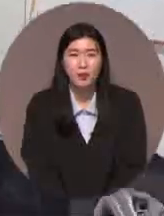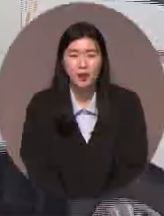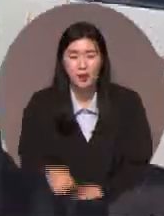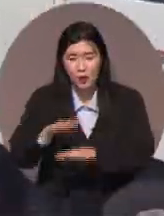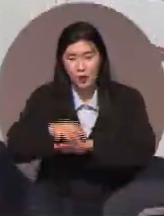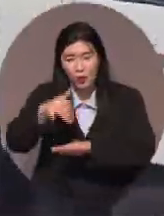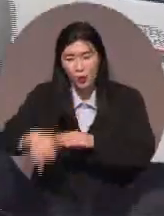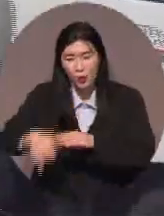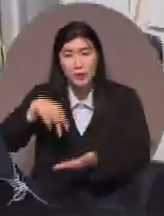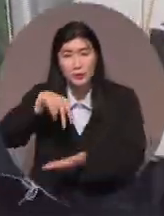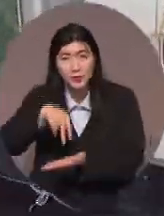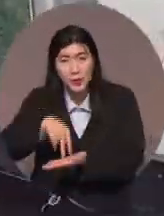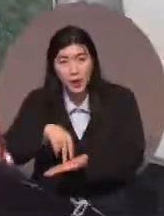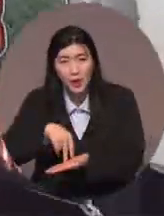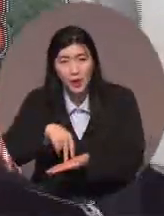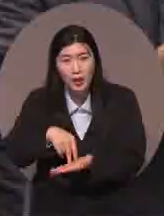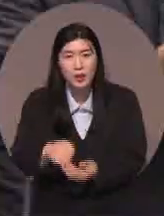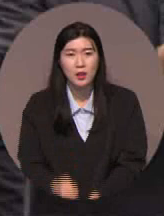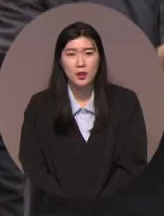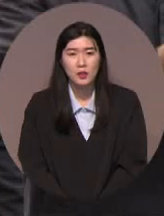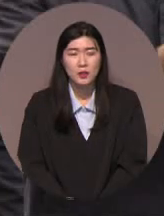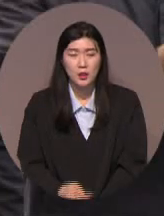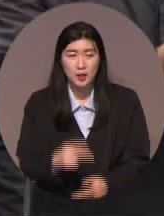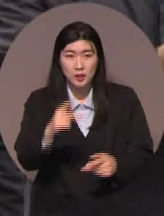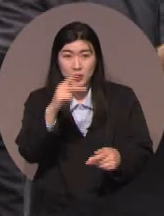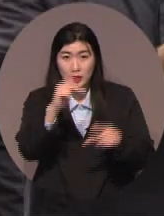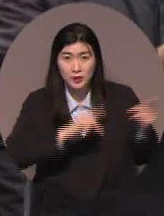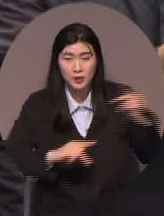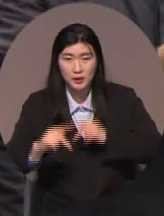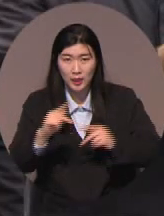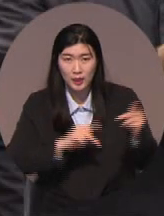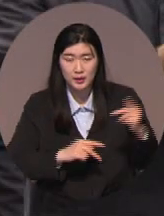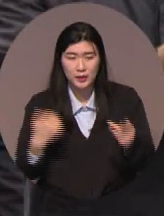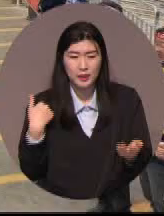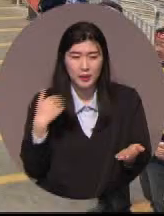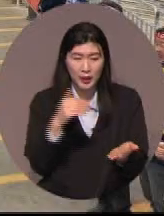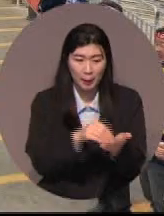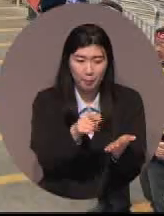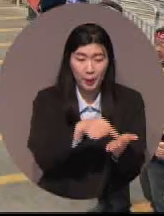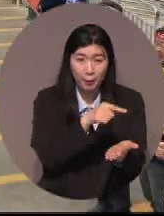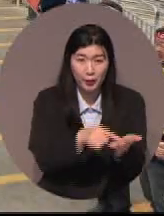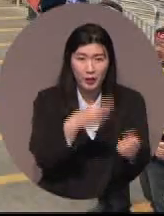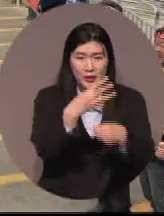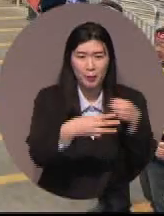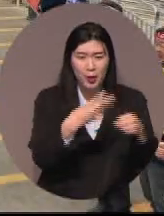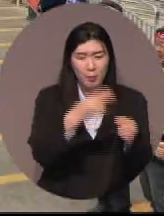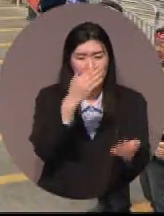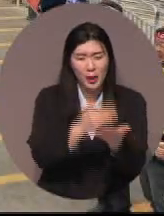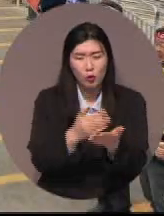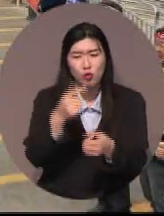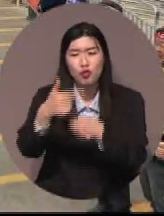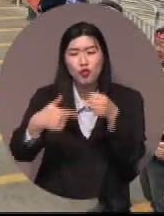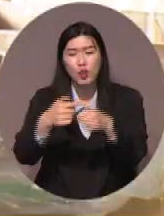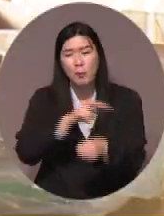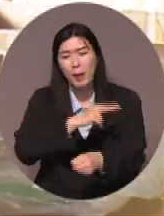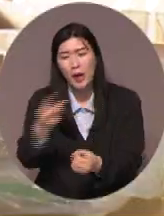내몰린 농민들은 3년인 정책 자금 상환을 6년 안팎의 인삼 출하 시기와 맞춰달라고 호소하고